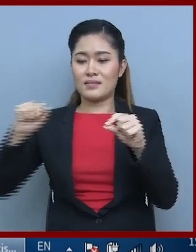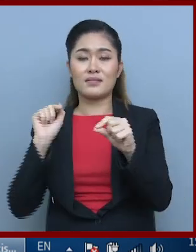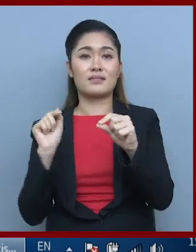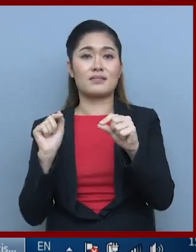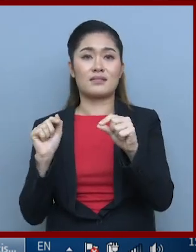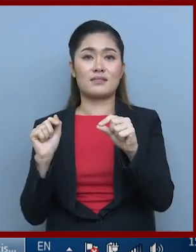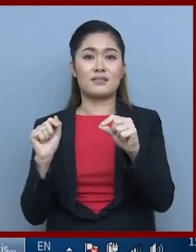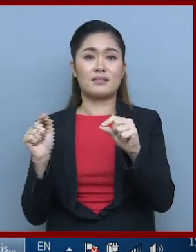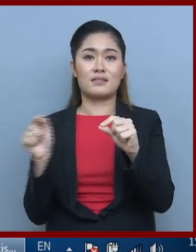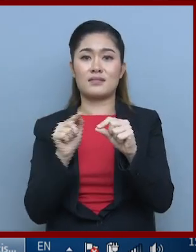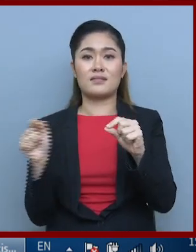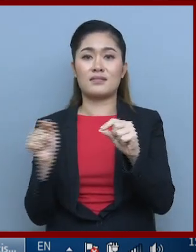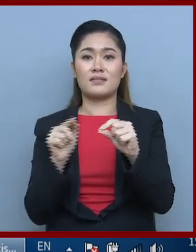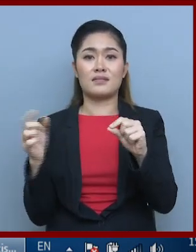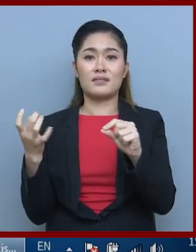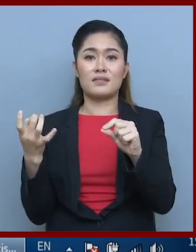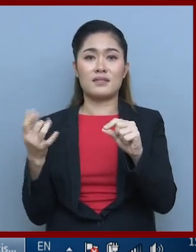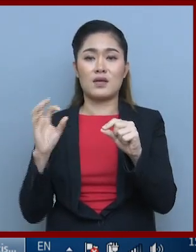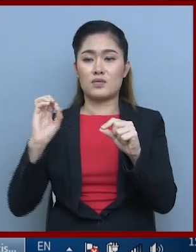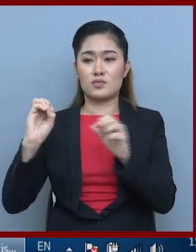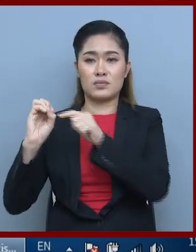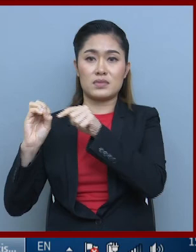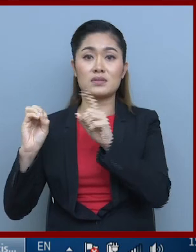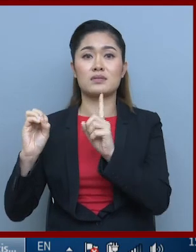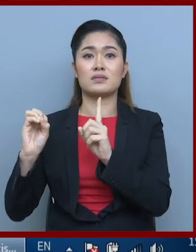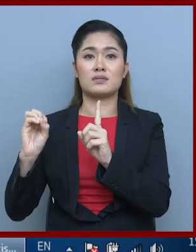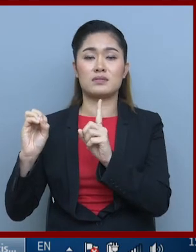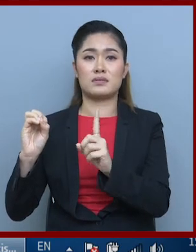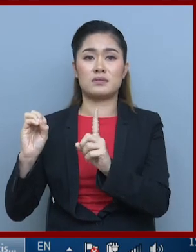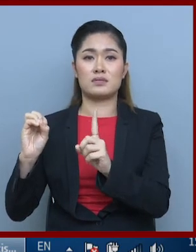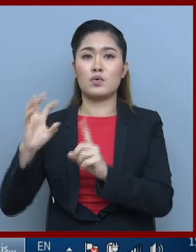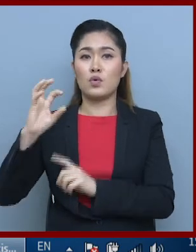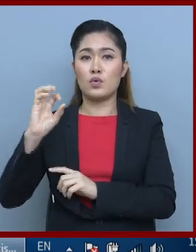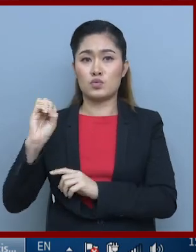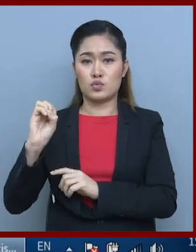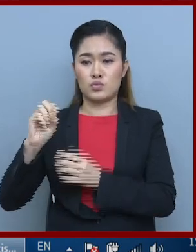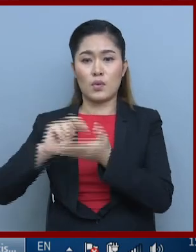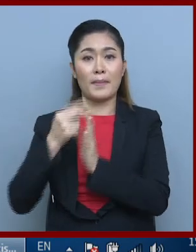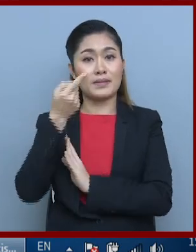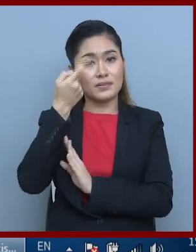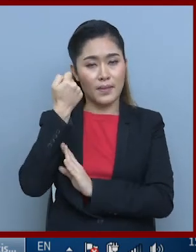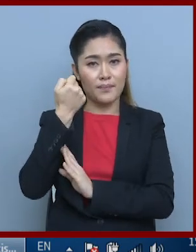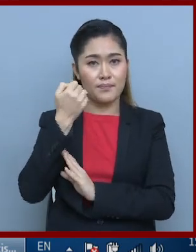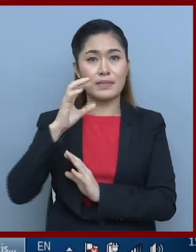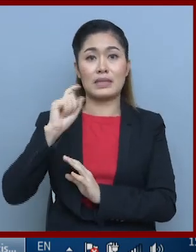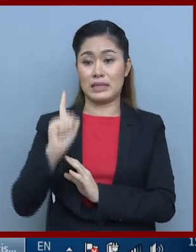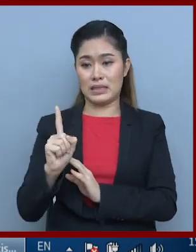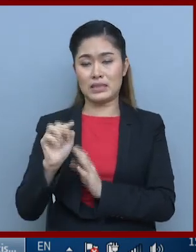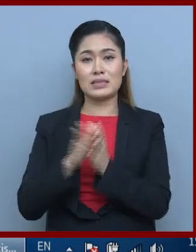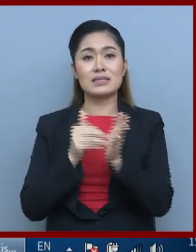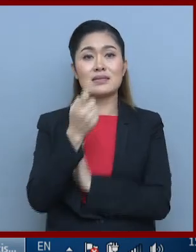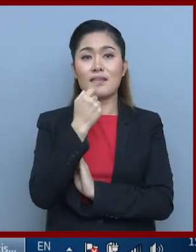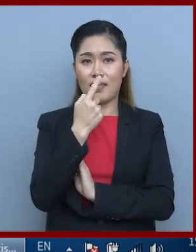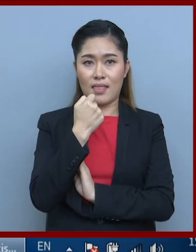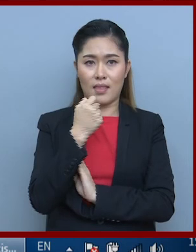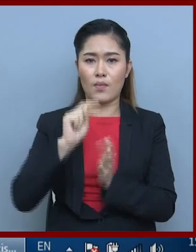ครับเป็น0เป็น1ถ้าเป็น0ก็คือเป็นสีดำเป็น1ก็เป็นสีแดงอย่างเช่นเลข